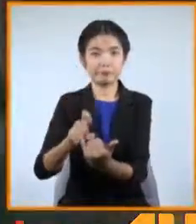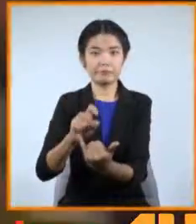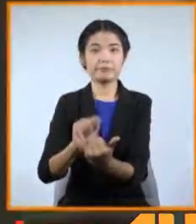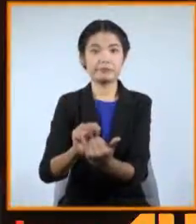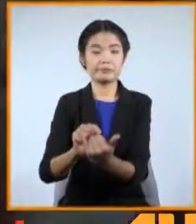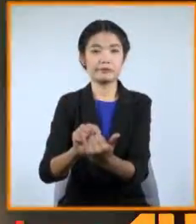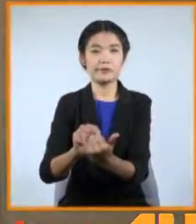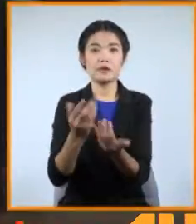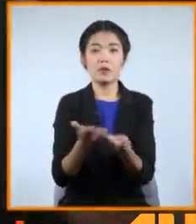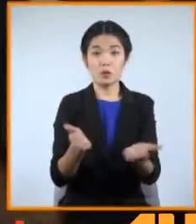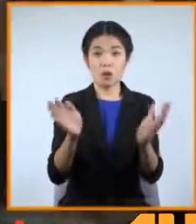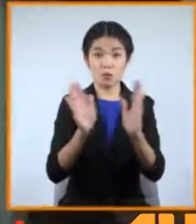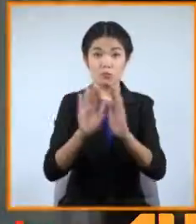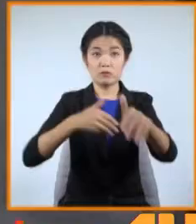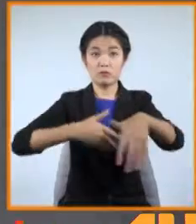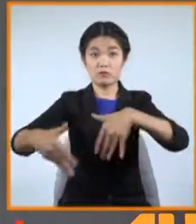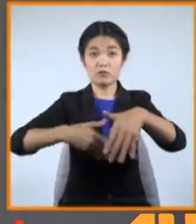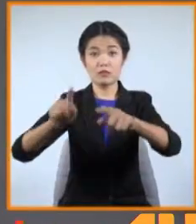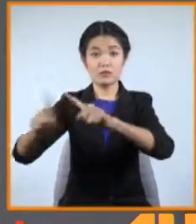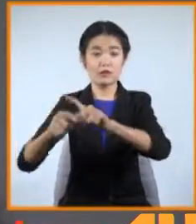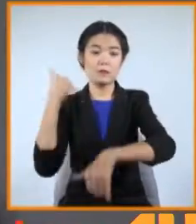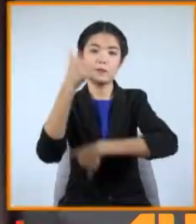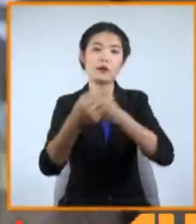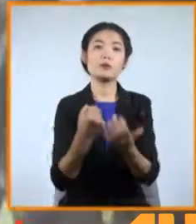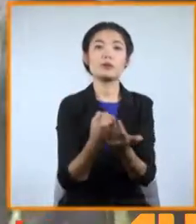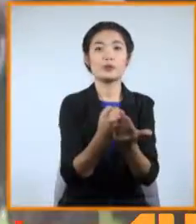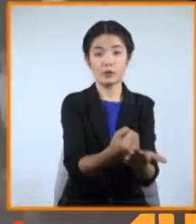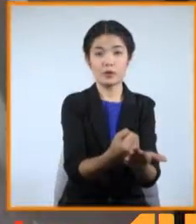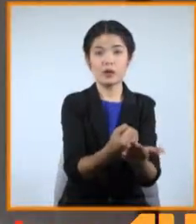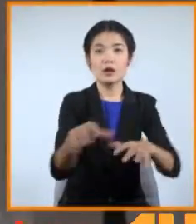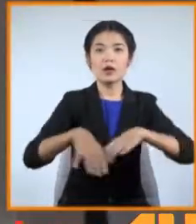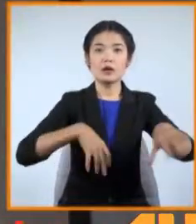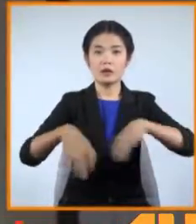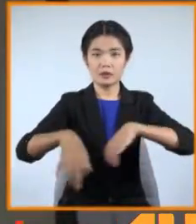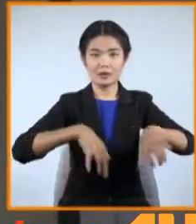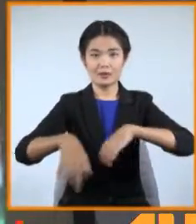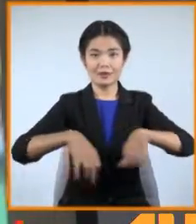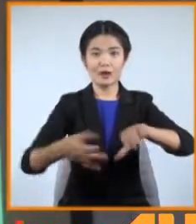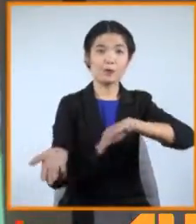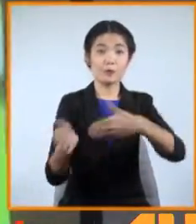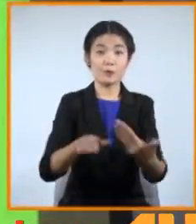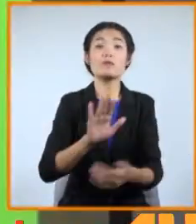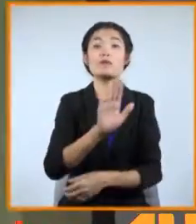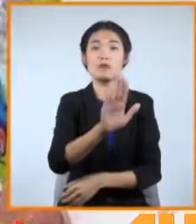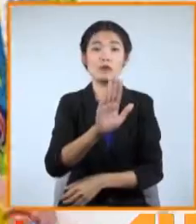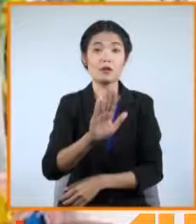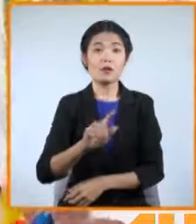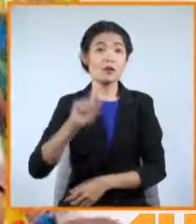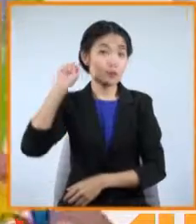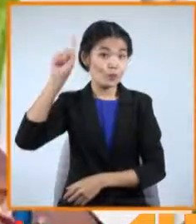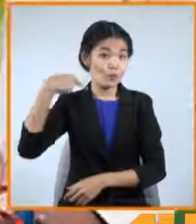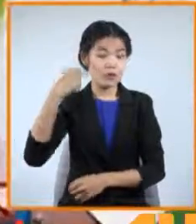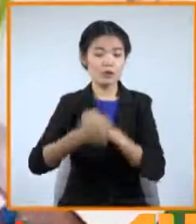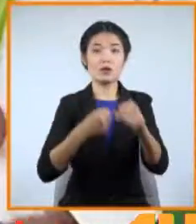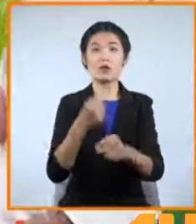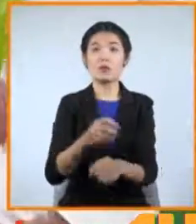าญาติพี่น้องและชาวบ้านจำนวนมากนะคะก็เดินทางมาช่วยเหลือจัดเตรียมงานศพโดยนางจันกรวยทองอายุ48ปีแม่